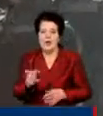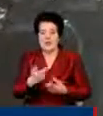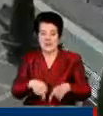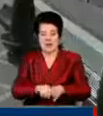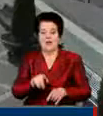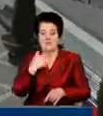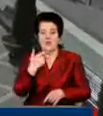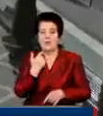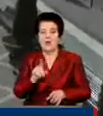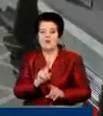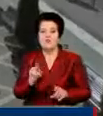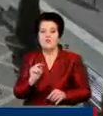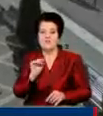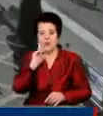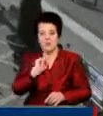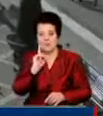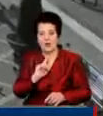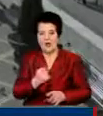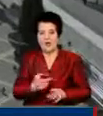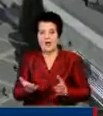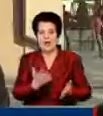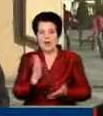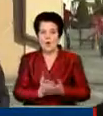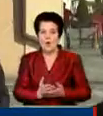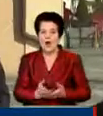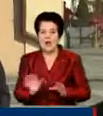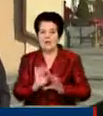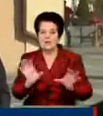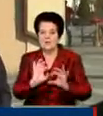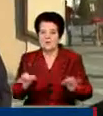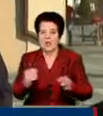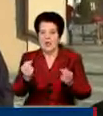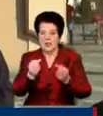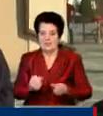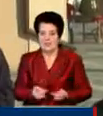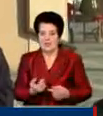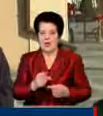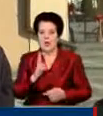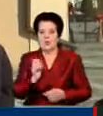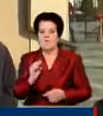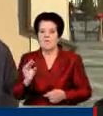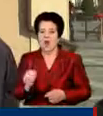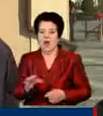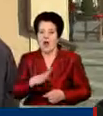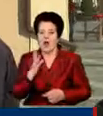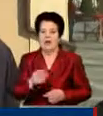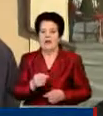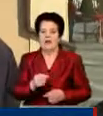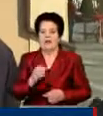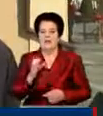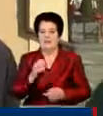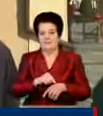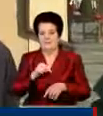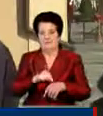vorbeau de ceva. Ele sunt sculpturi temporare care au o desfășurare limitată în timp, tocmai pentru a cumva a semnaliza și